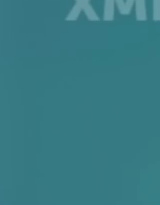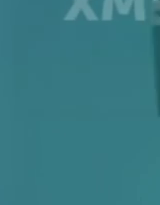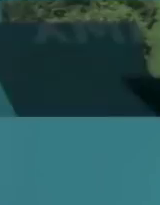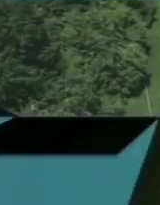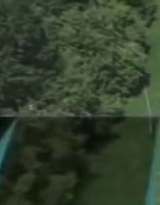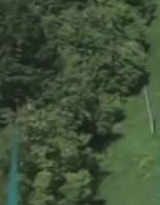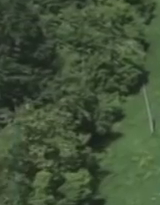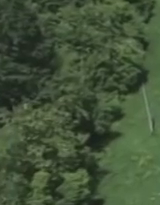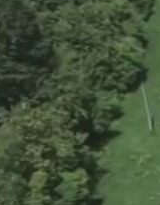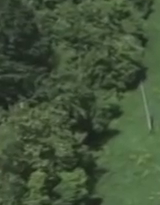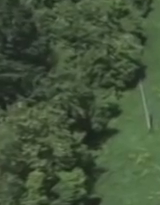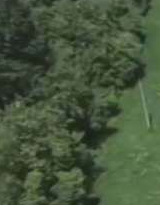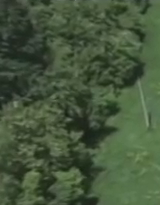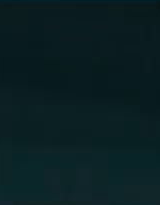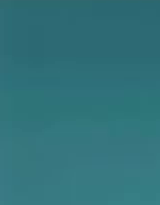Дякую.